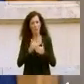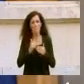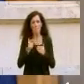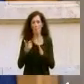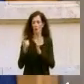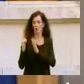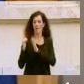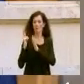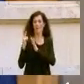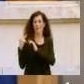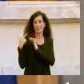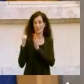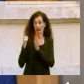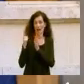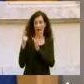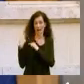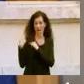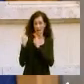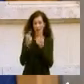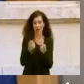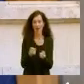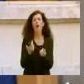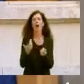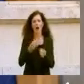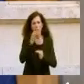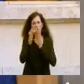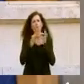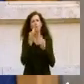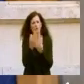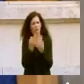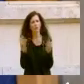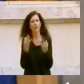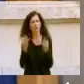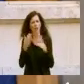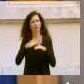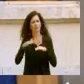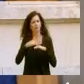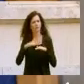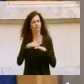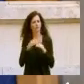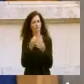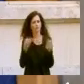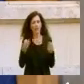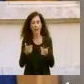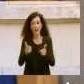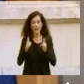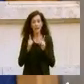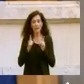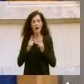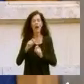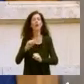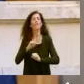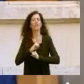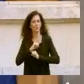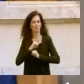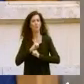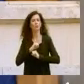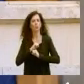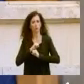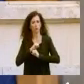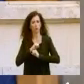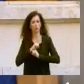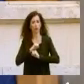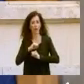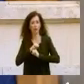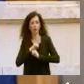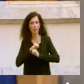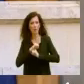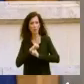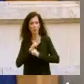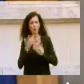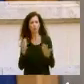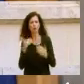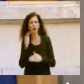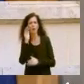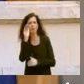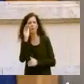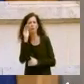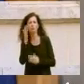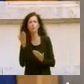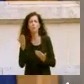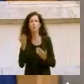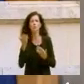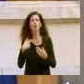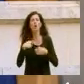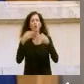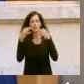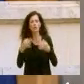stata ed è quella giusta e ci da fiducia anche in vista delle decisioni che